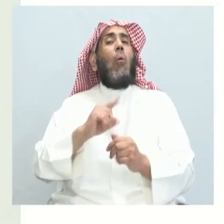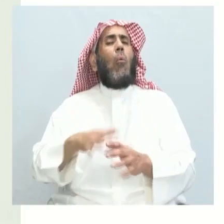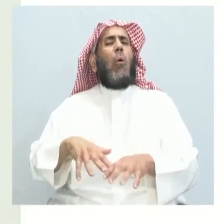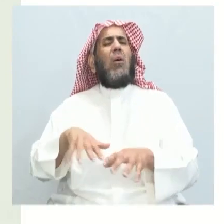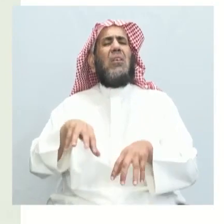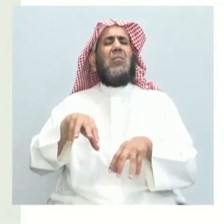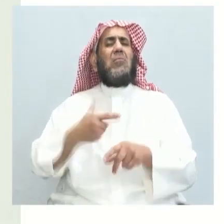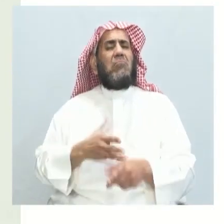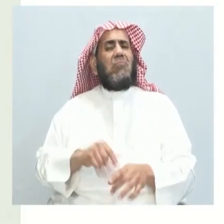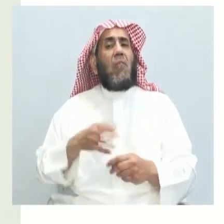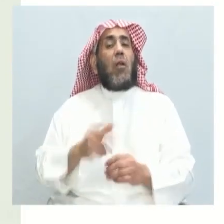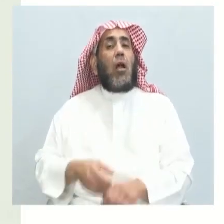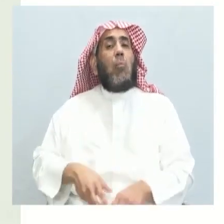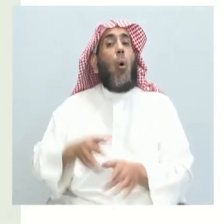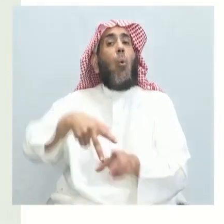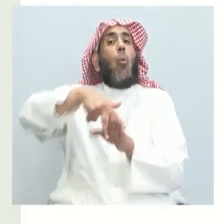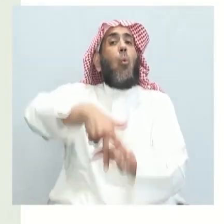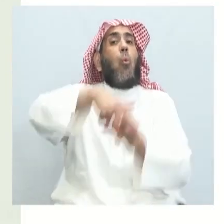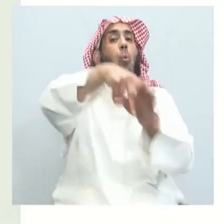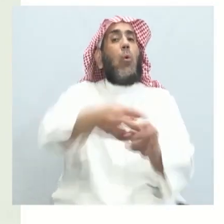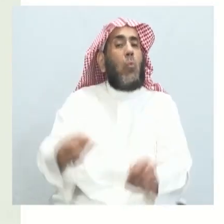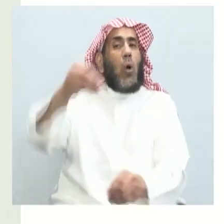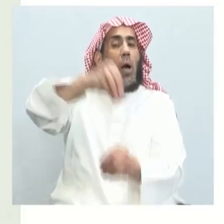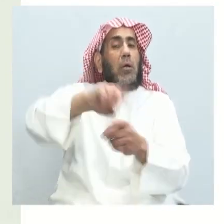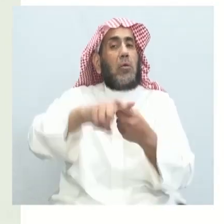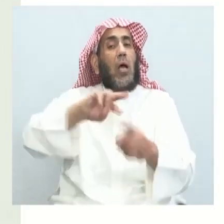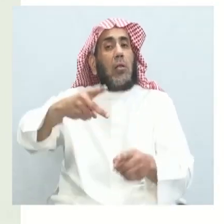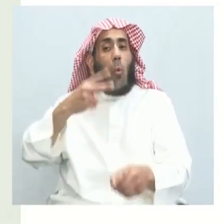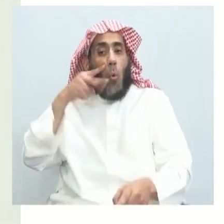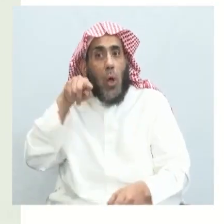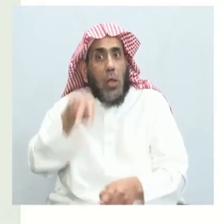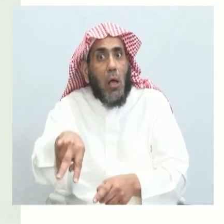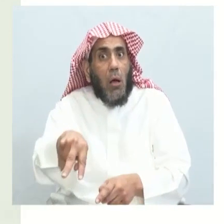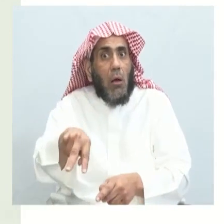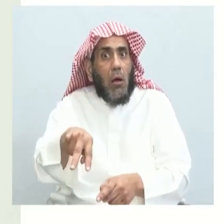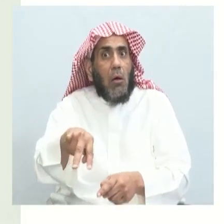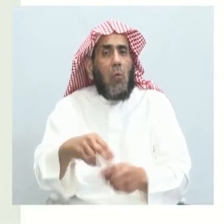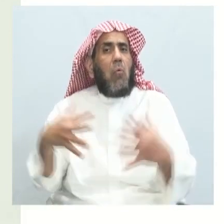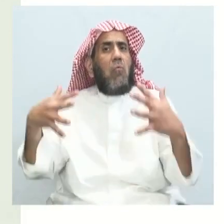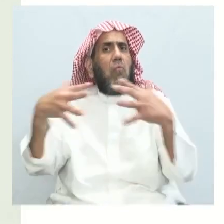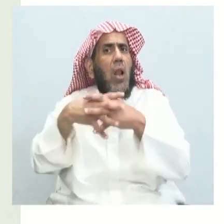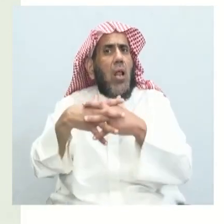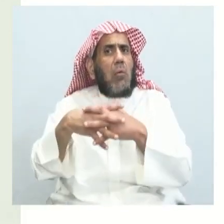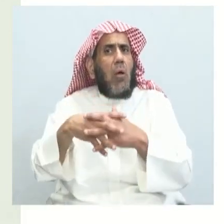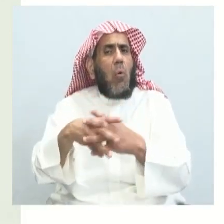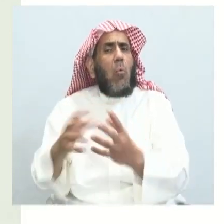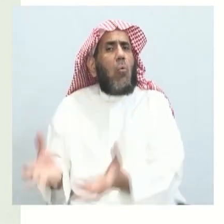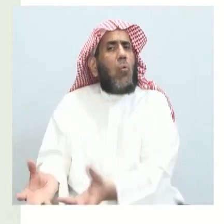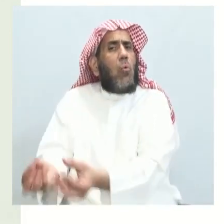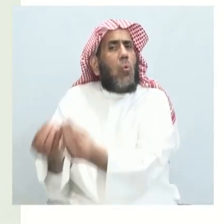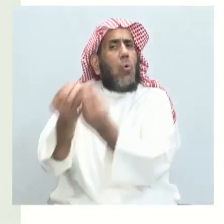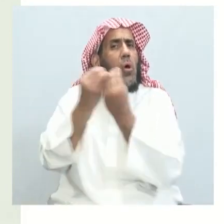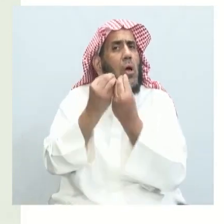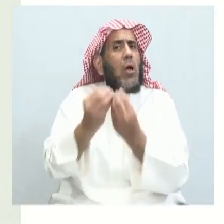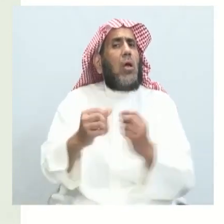فركب فرسه وحمل زوجته على فرس اخر حتى وجداه من ليلتهما فحملا